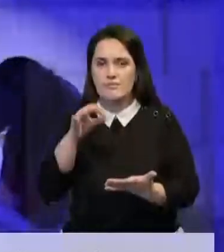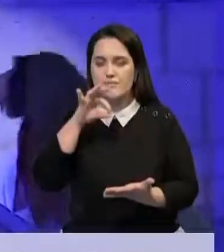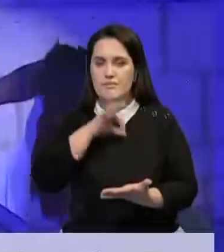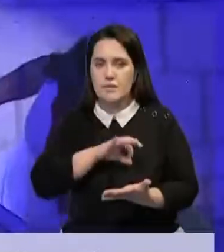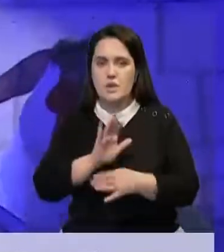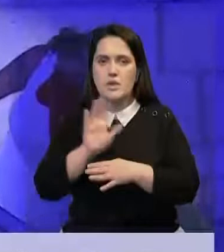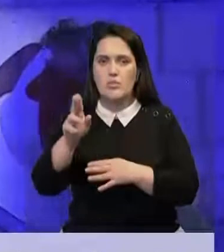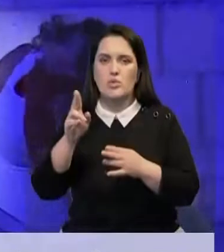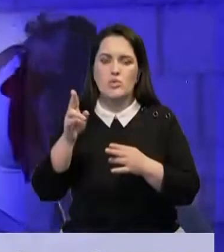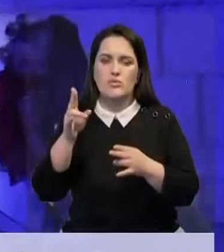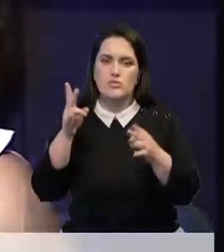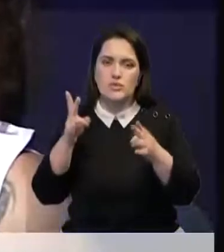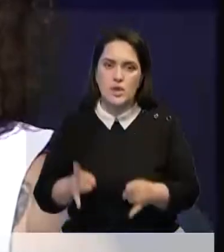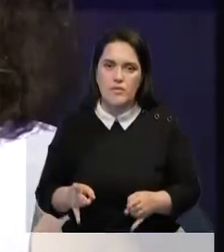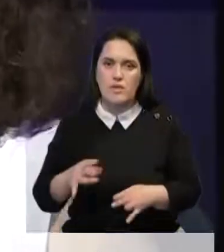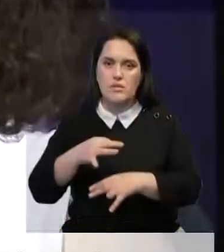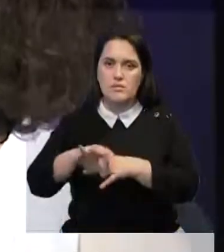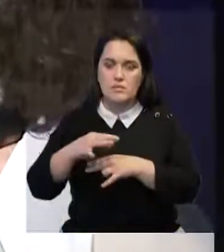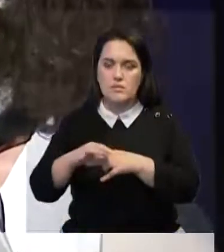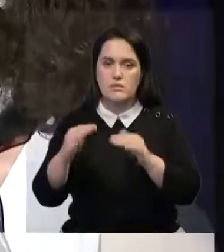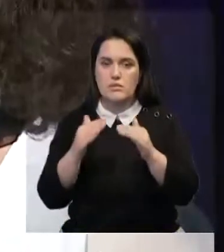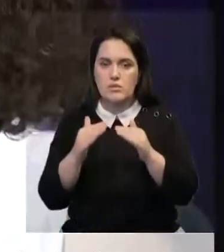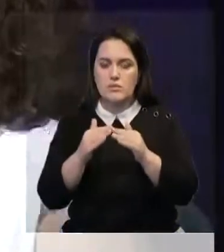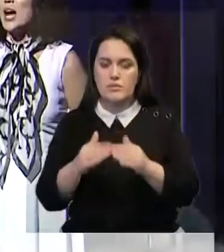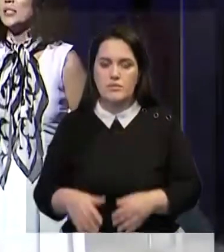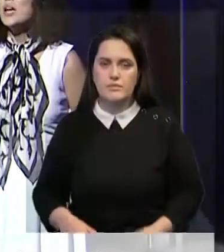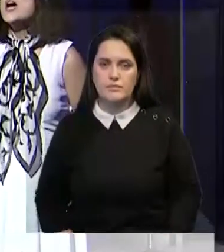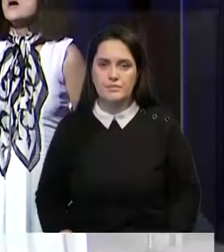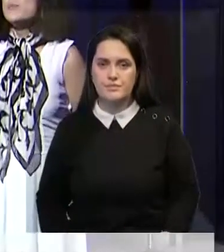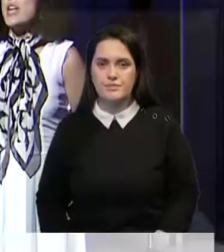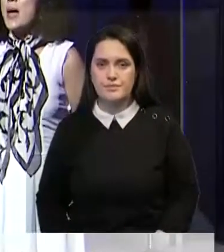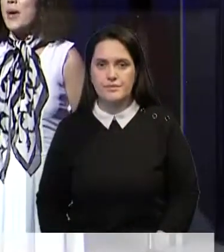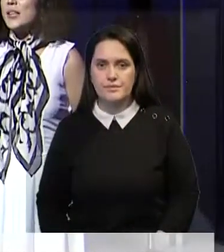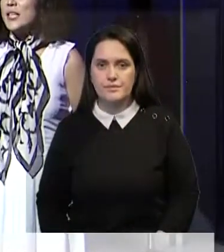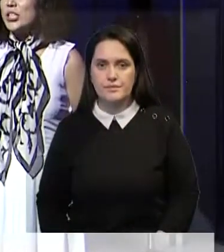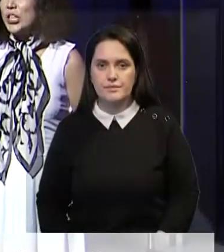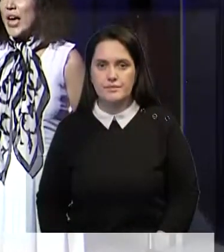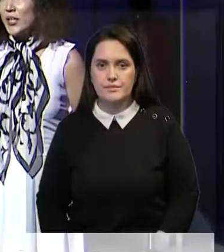в помощь жертвам бытового насилия в Казахстане. Григорий Беденко, Эдуард Кон, Алматы, Хабар 24.